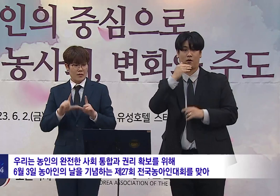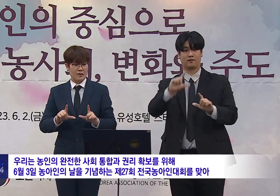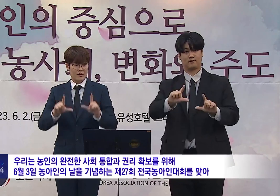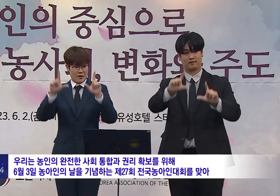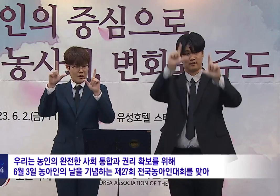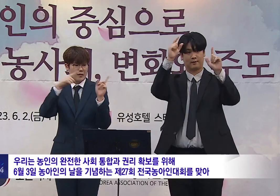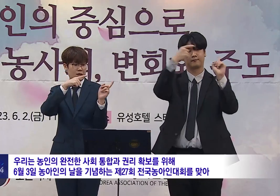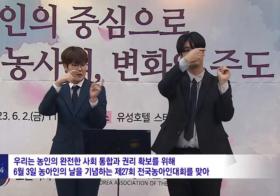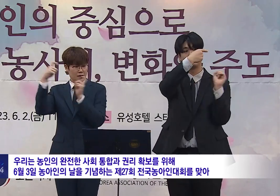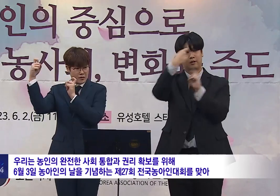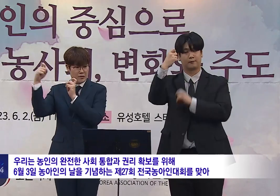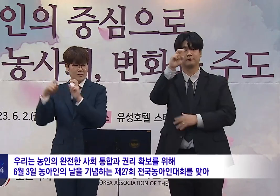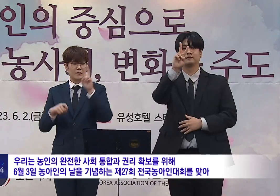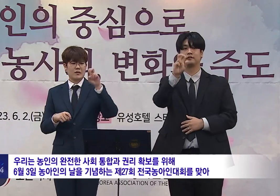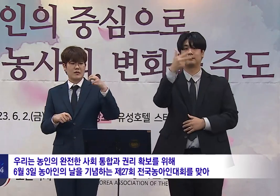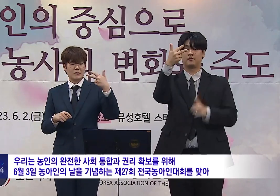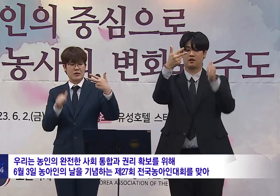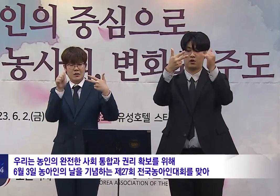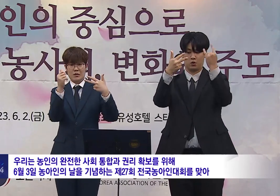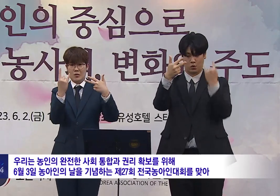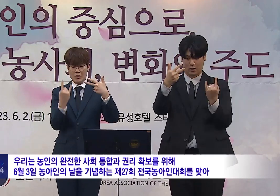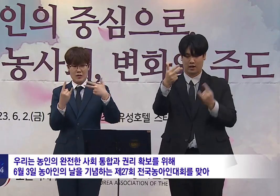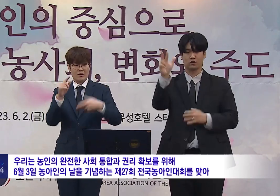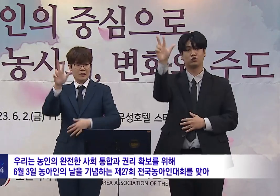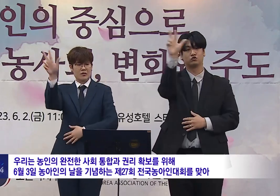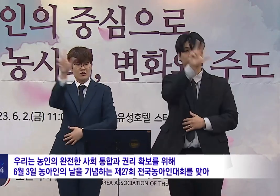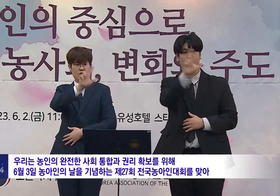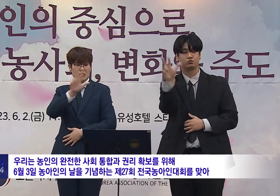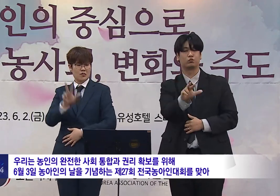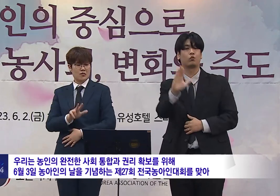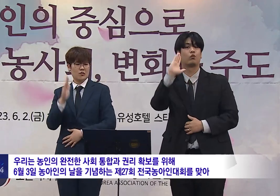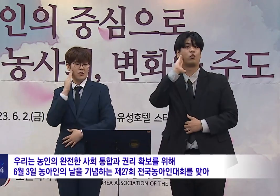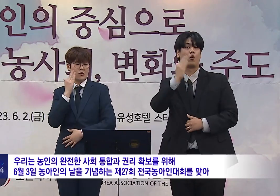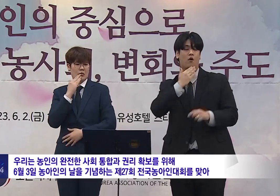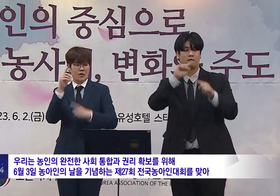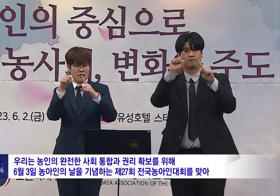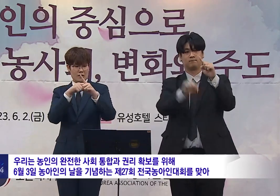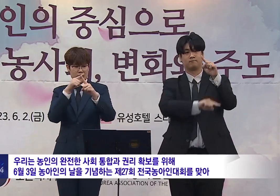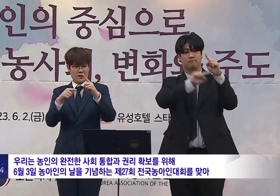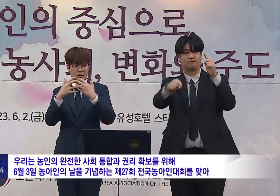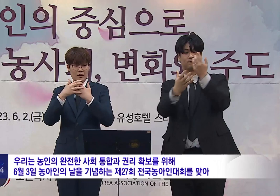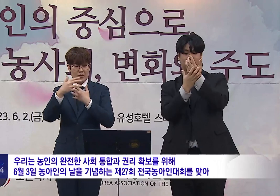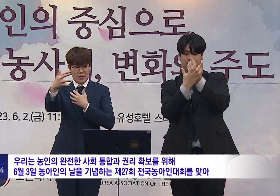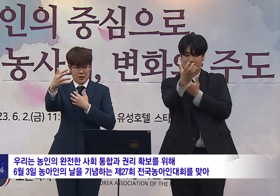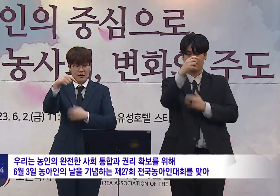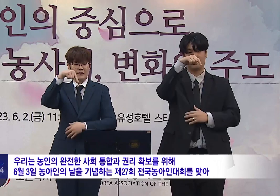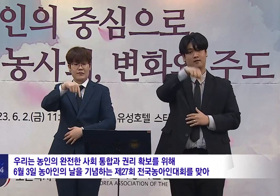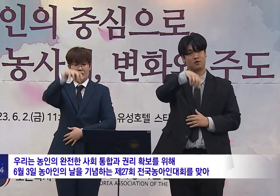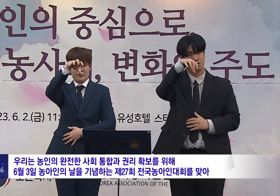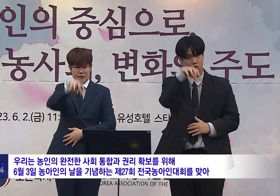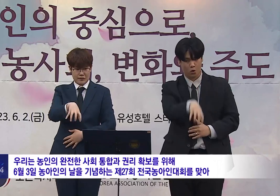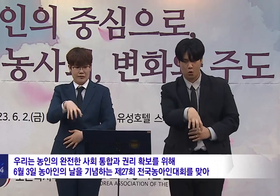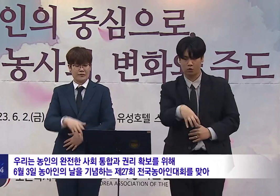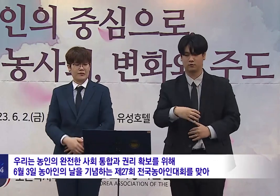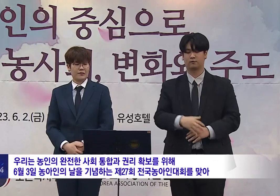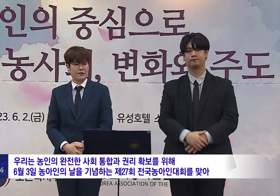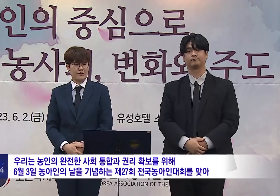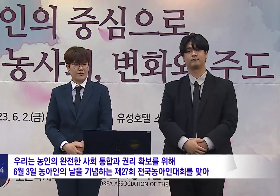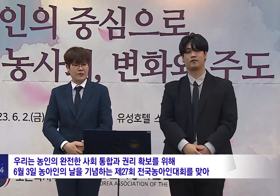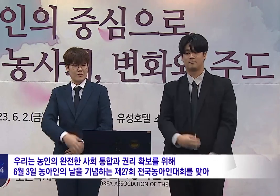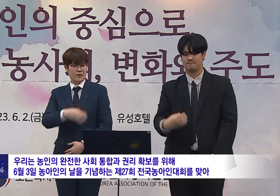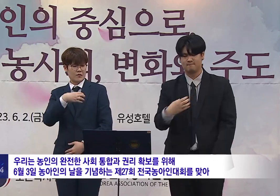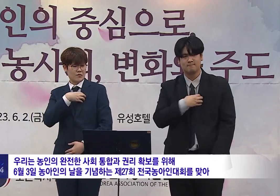6월 3일 동안 기념하는 제27회 전국 농아인